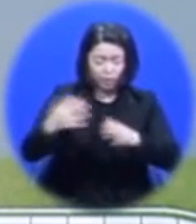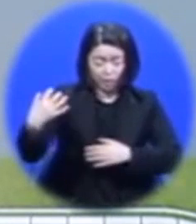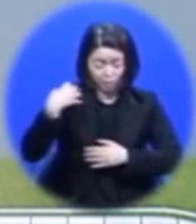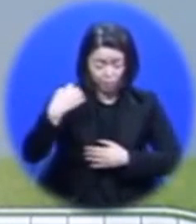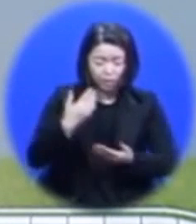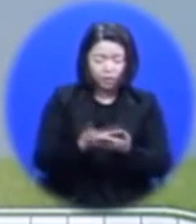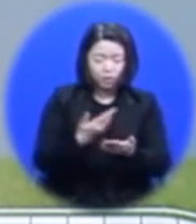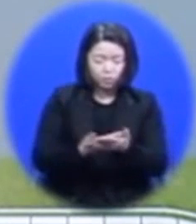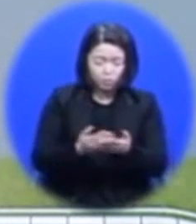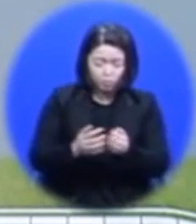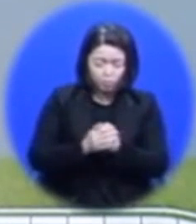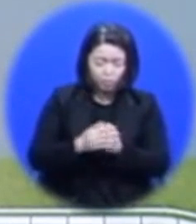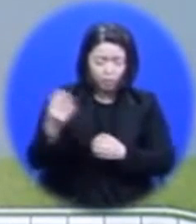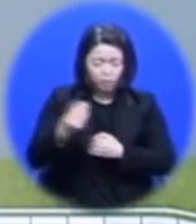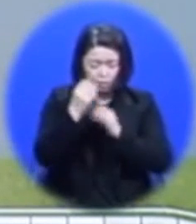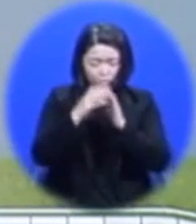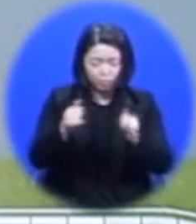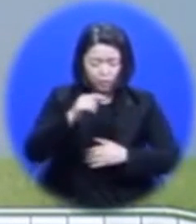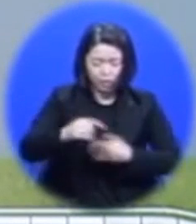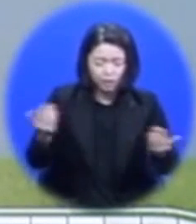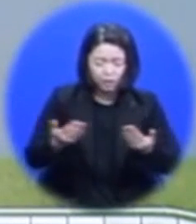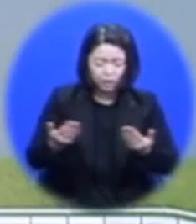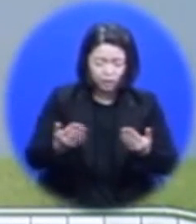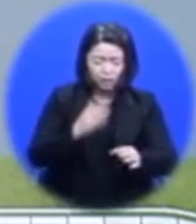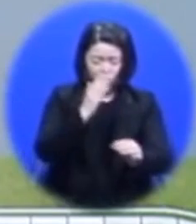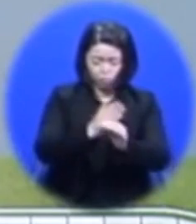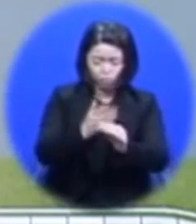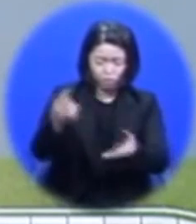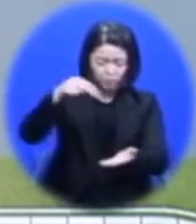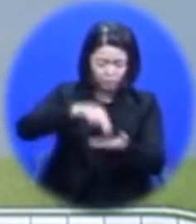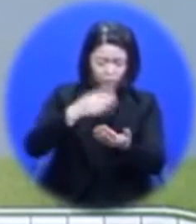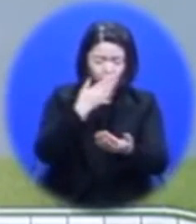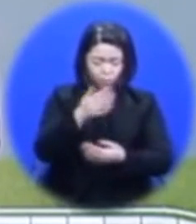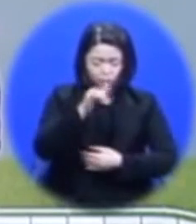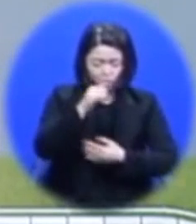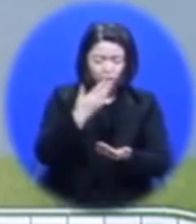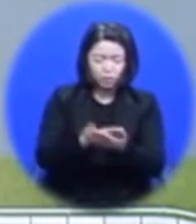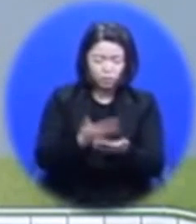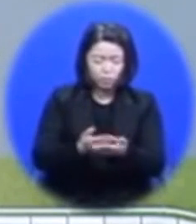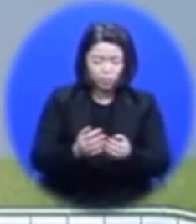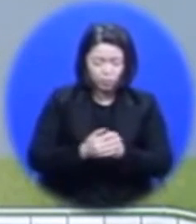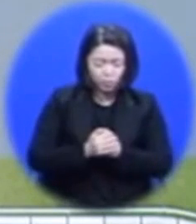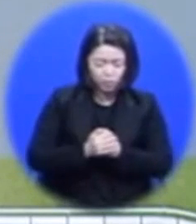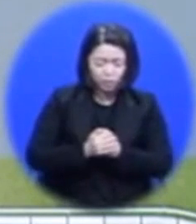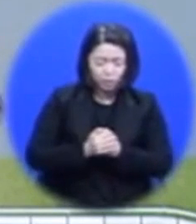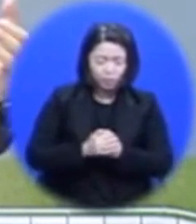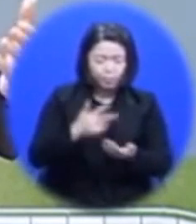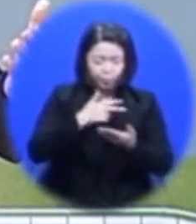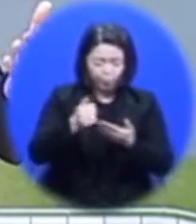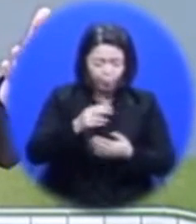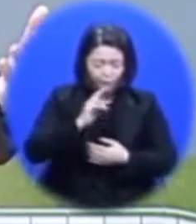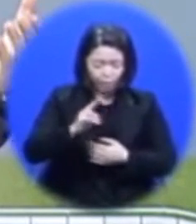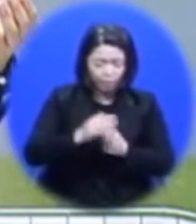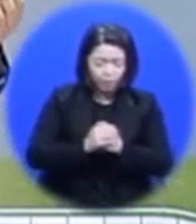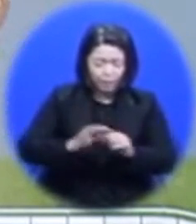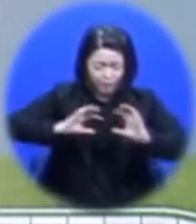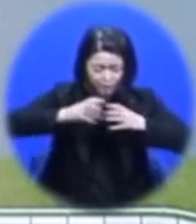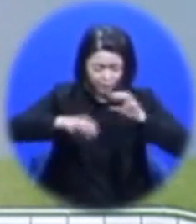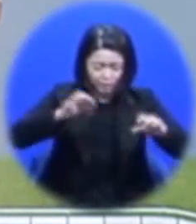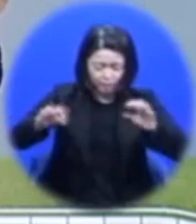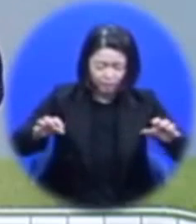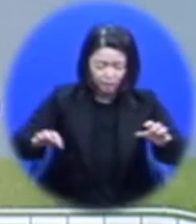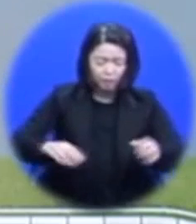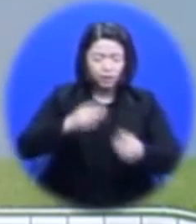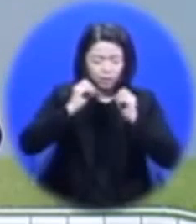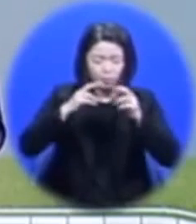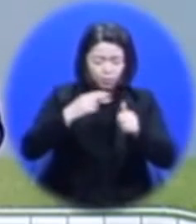하시고 성도들이 이 일에 중심에 설 수 있게 해 주옵소서. 주의 세계 열방에 주의